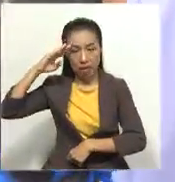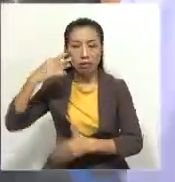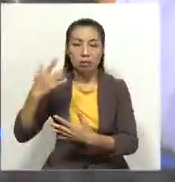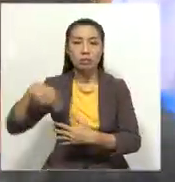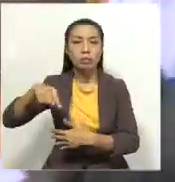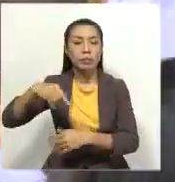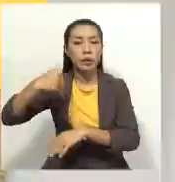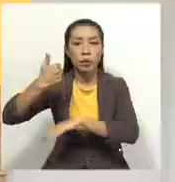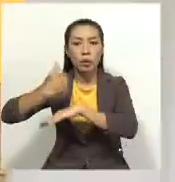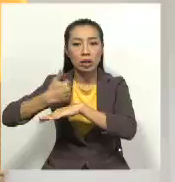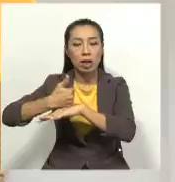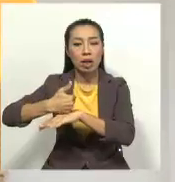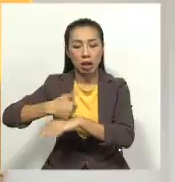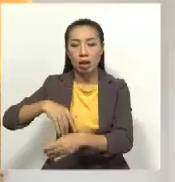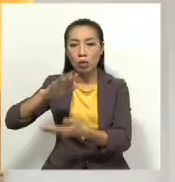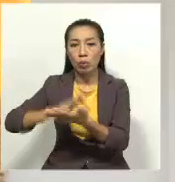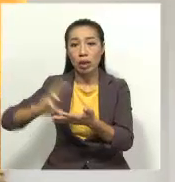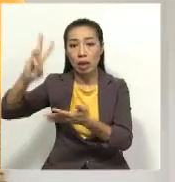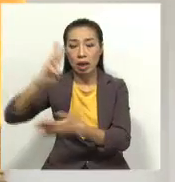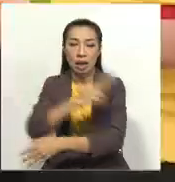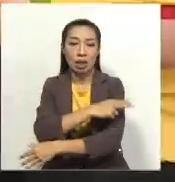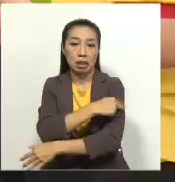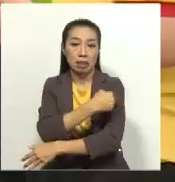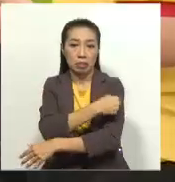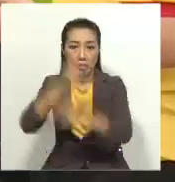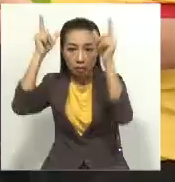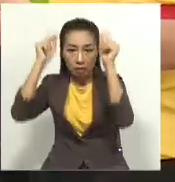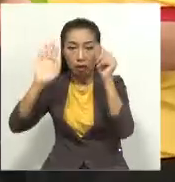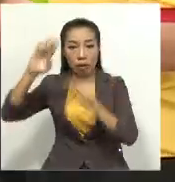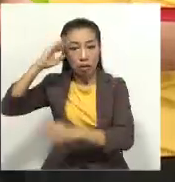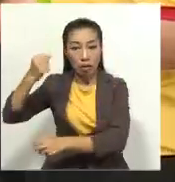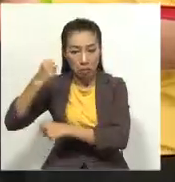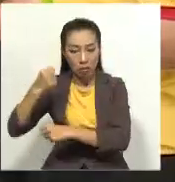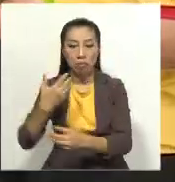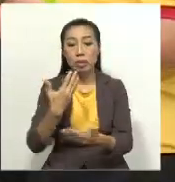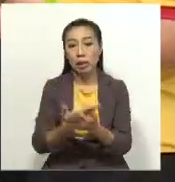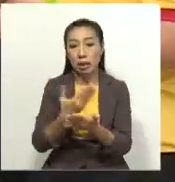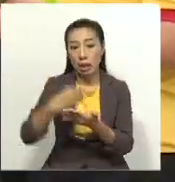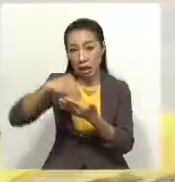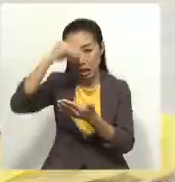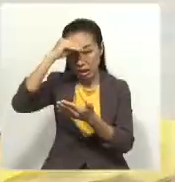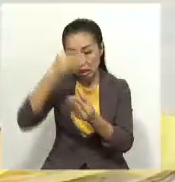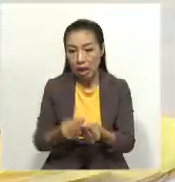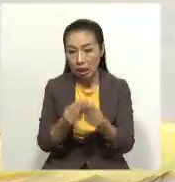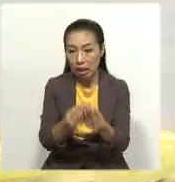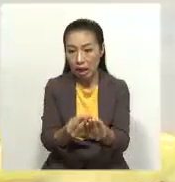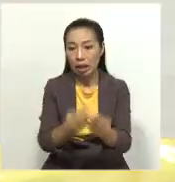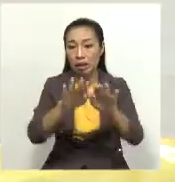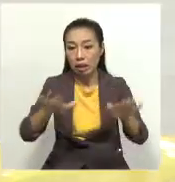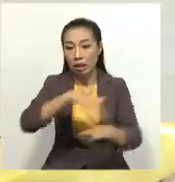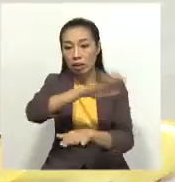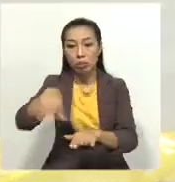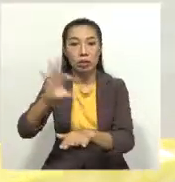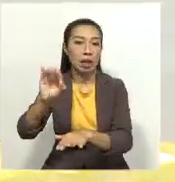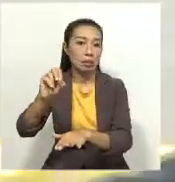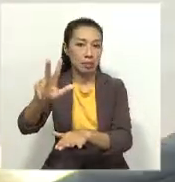ลผู้อำนวยการวิทยาลัยพยาบาลกองทัพบกมอบทุนสนับสนุนการศึกษาหลายทุนทีเดียวนะครับ มีทุนการศึกษาทั้งสิ้น93